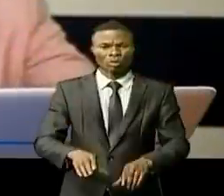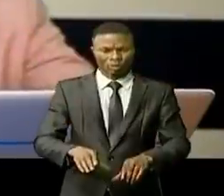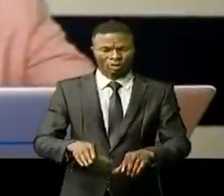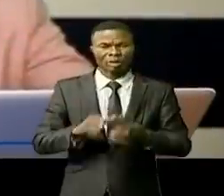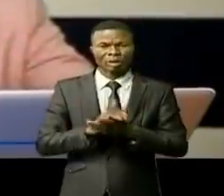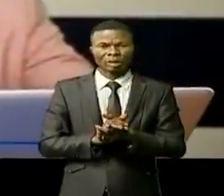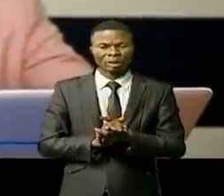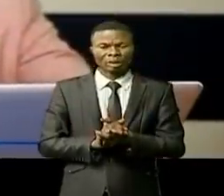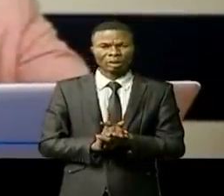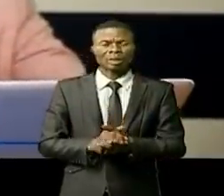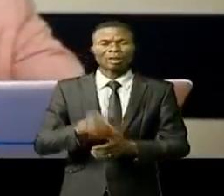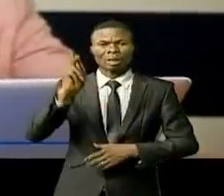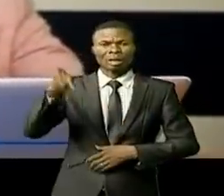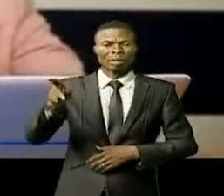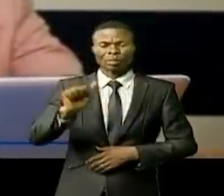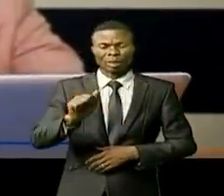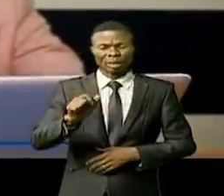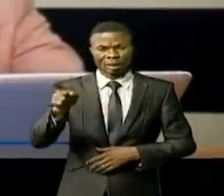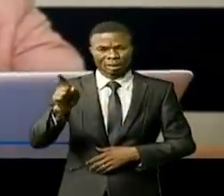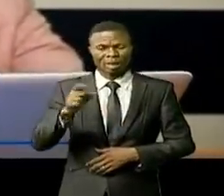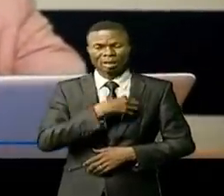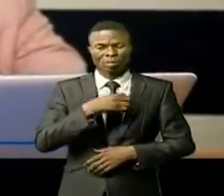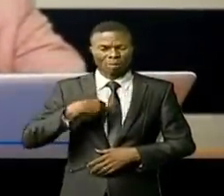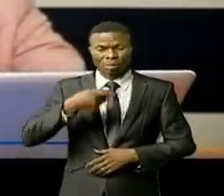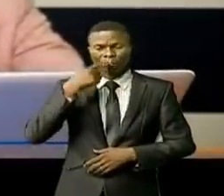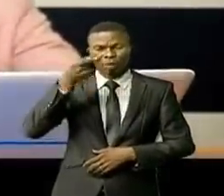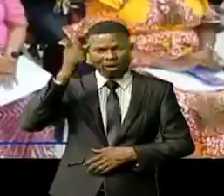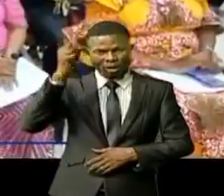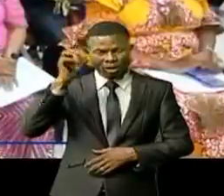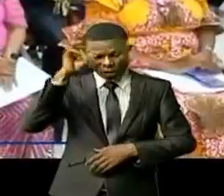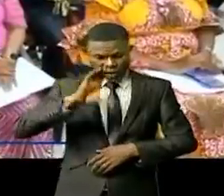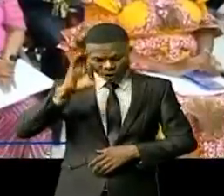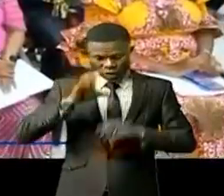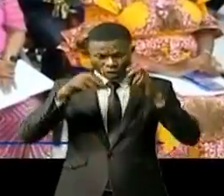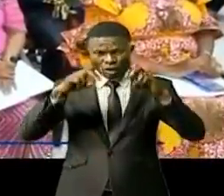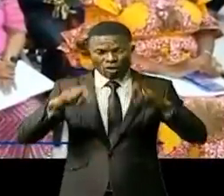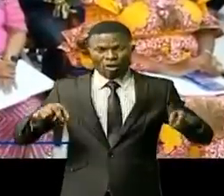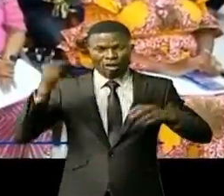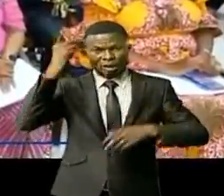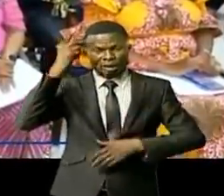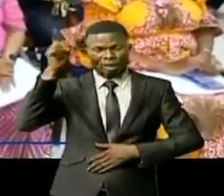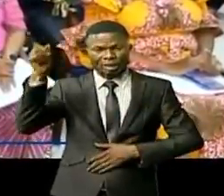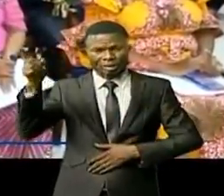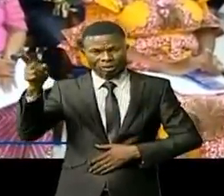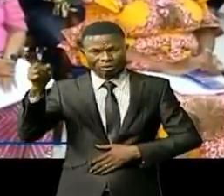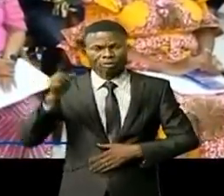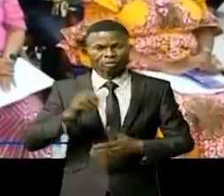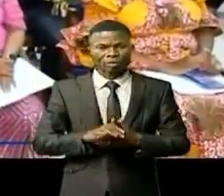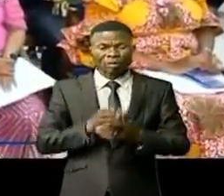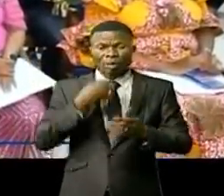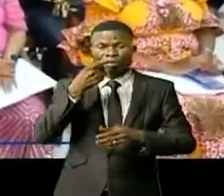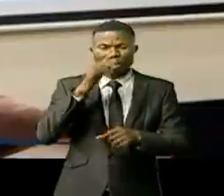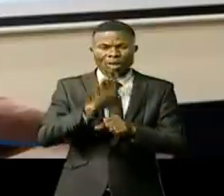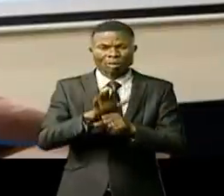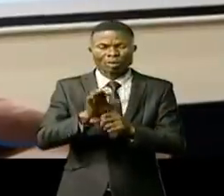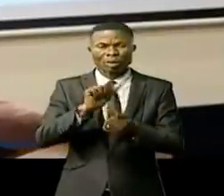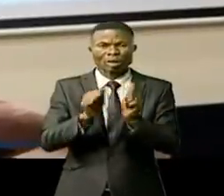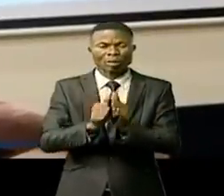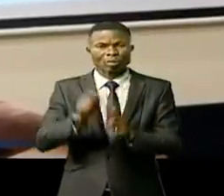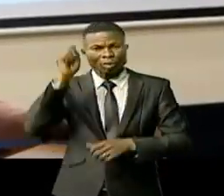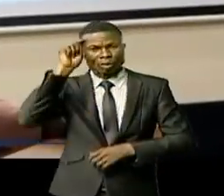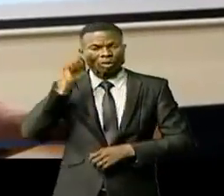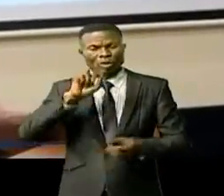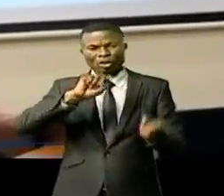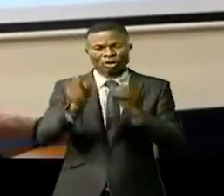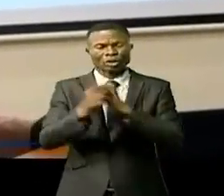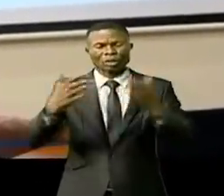Le panéliste du jour, Emmanuel Tsadok, chercheur à l'université de Kinshasa, s'est penché sur la question genre et le